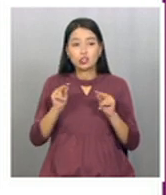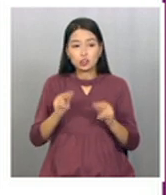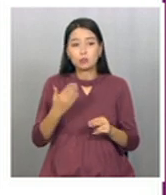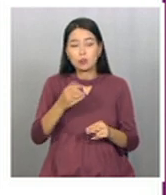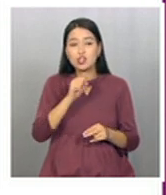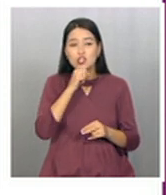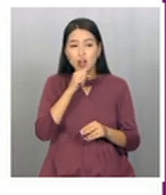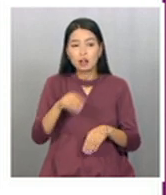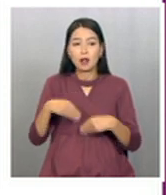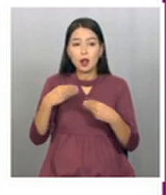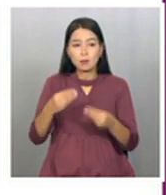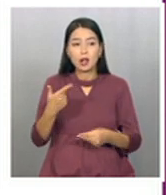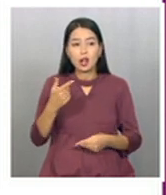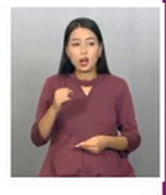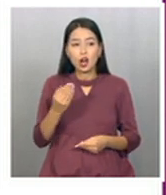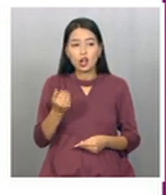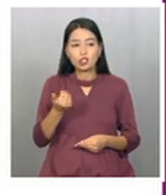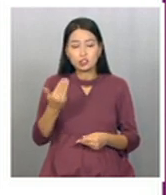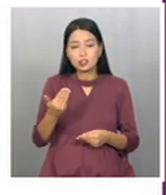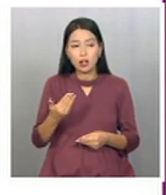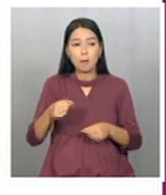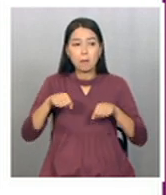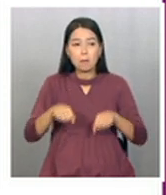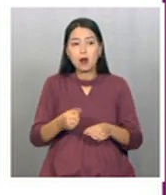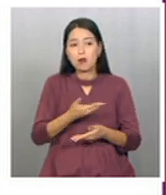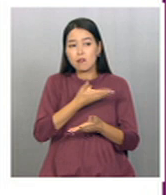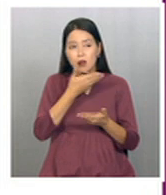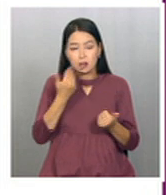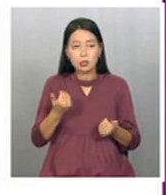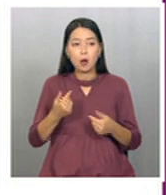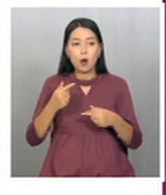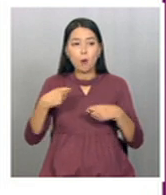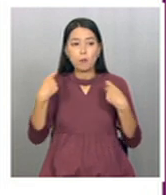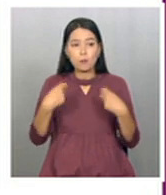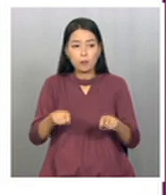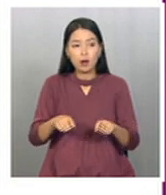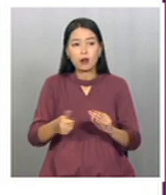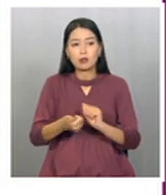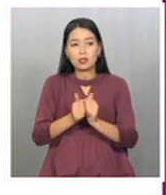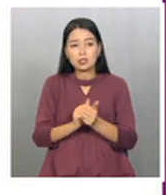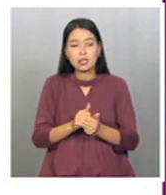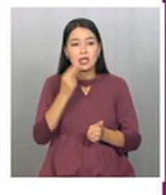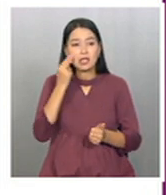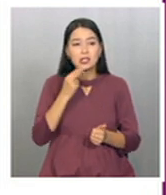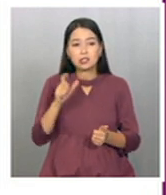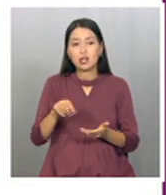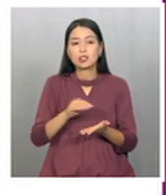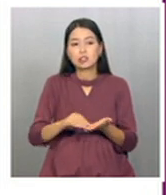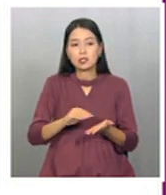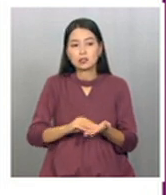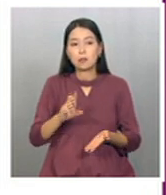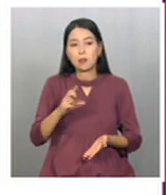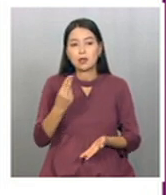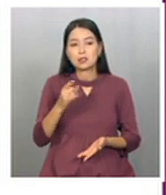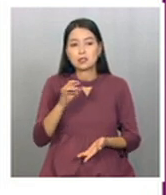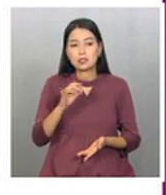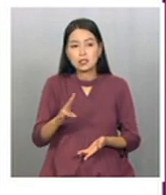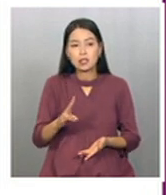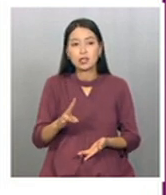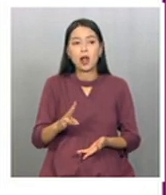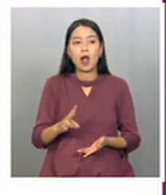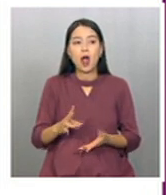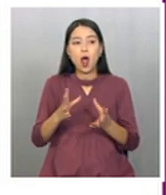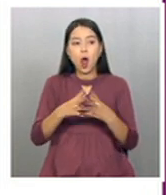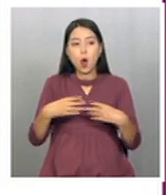теңін таппай малға беріп, Қытай жазушысы Ба Цзиннің әулет романындағы Мингфеннің Цзуэхэға тұрмысқа